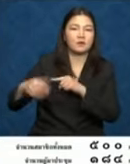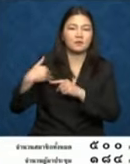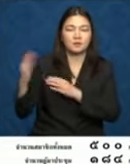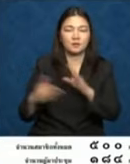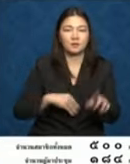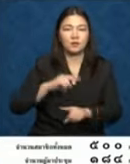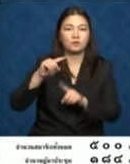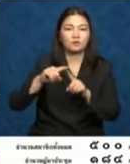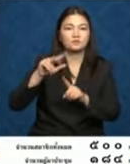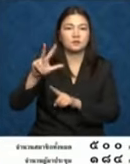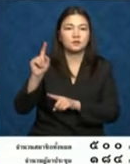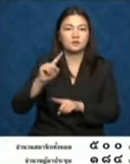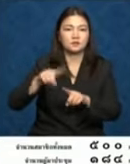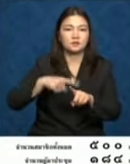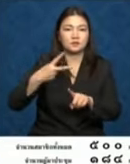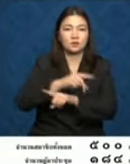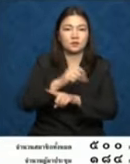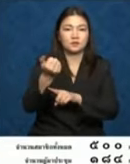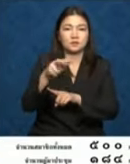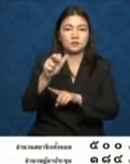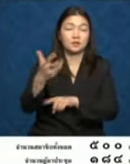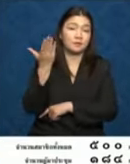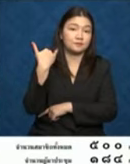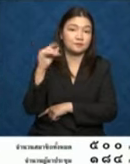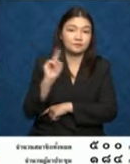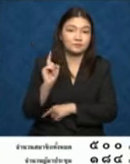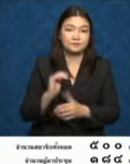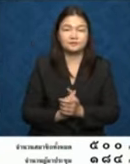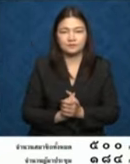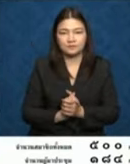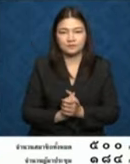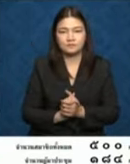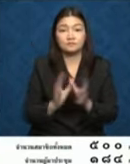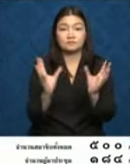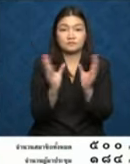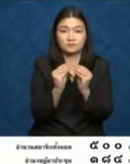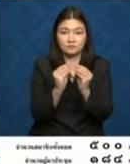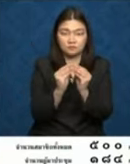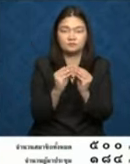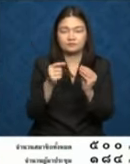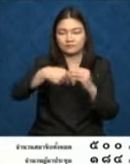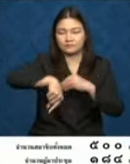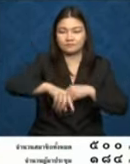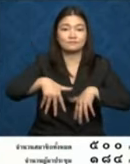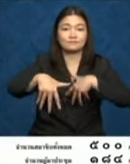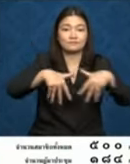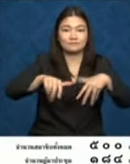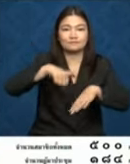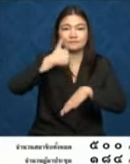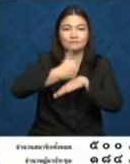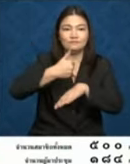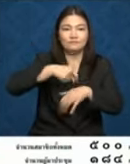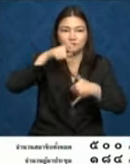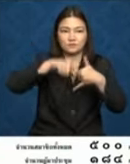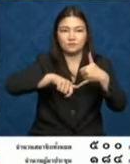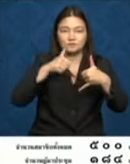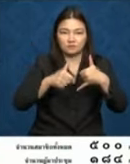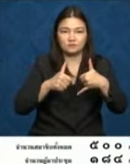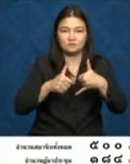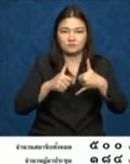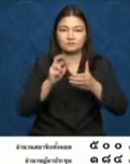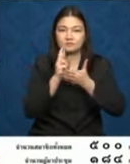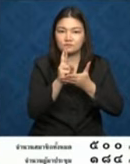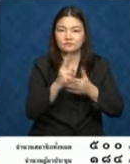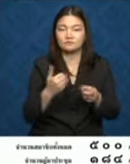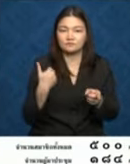ที่13กุมภาพันธ์ที่ผ่านมานี่นะครับขณะประชุมนะครับเป็นผู้ใหญ่บ้านดีเด่นที่ทำงานได้โล่ดีนะครับ